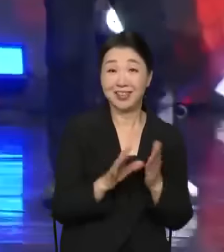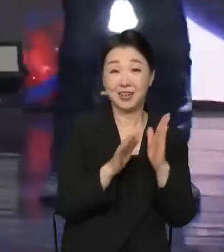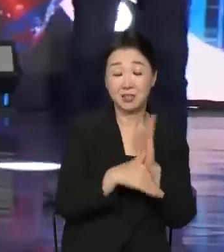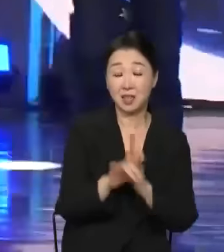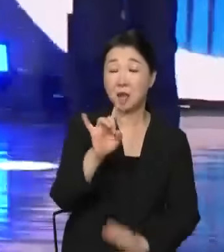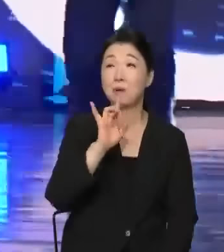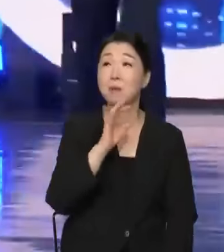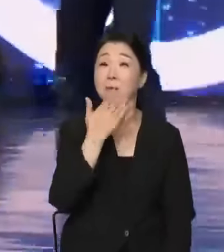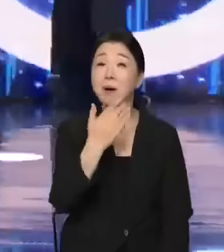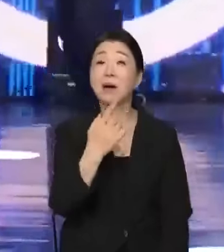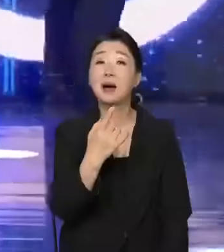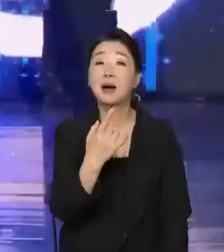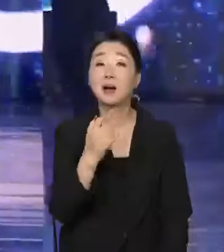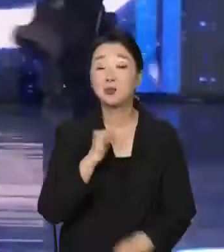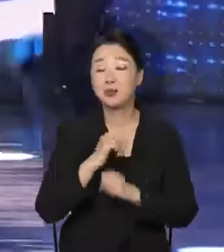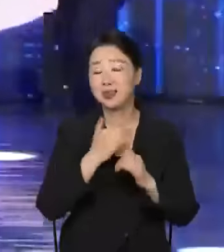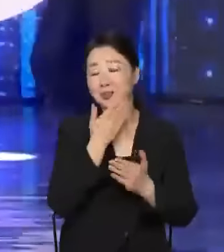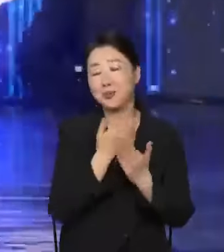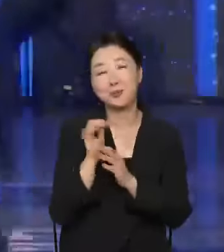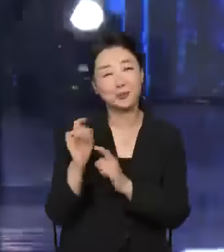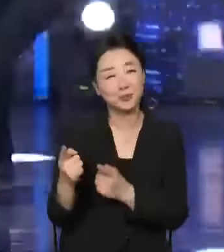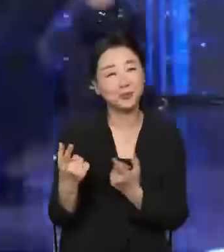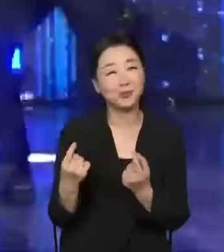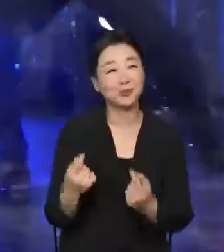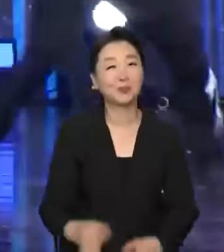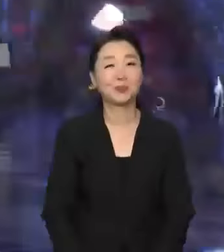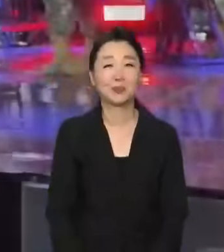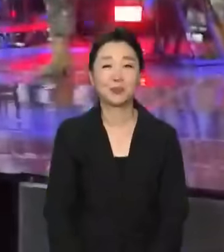무대, 군인들에겐 참 소중한 기회입니다.